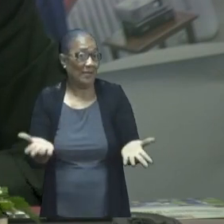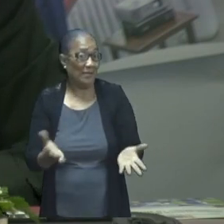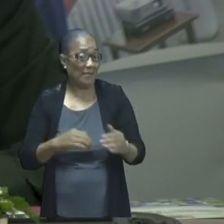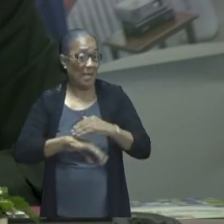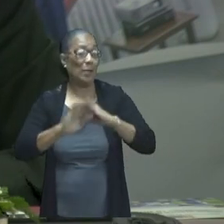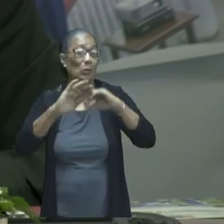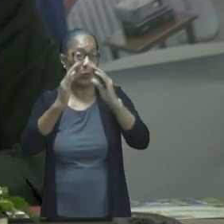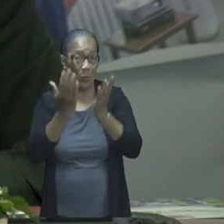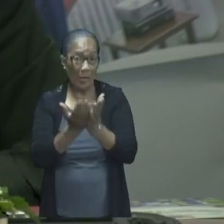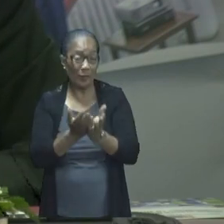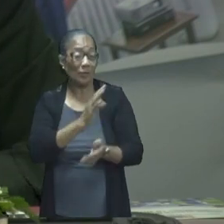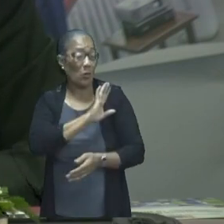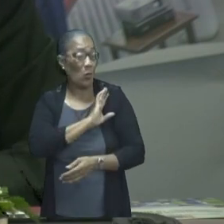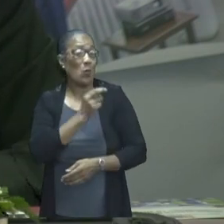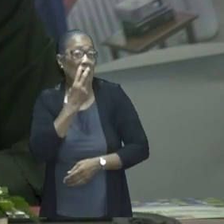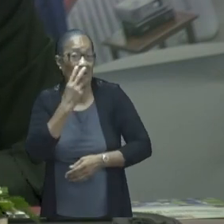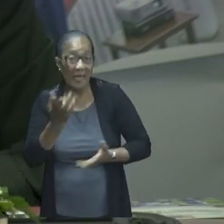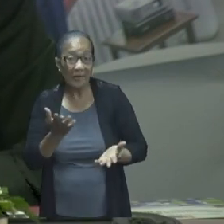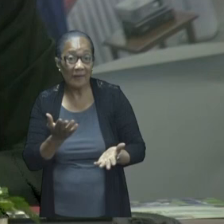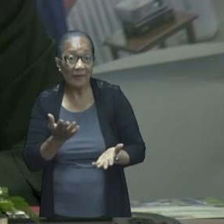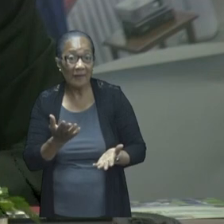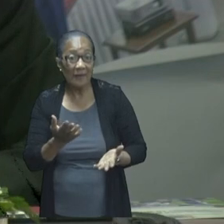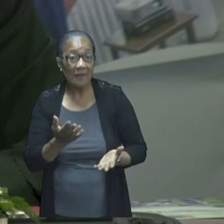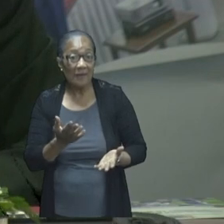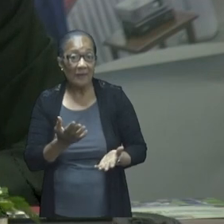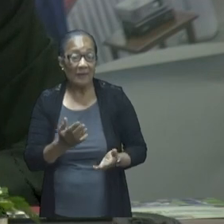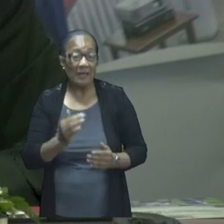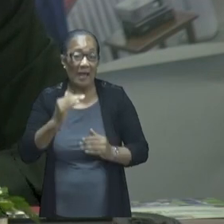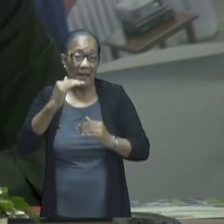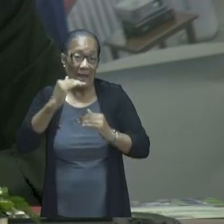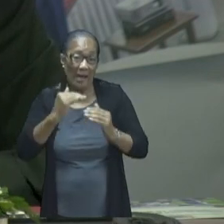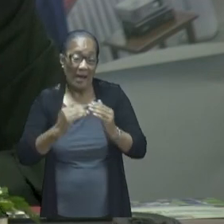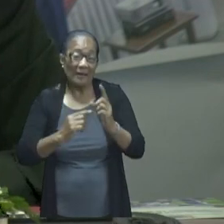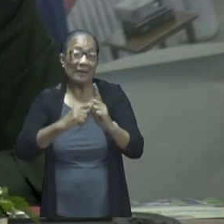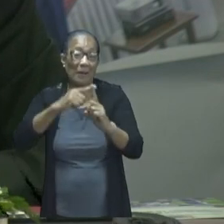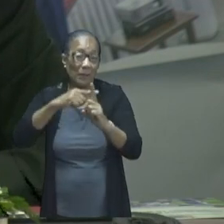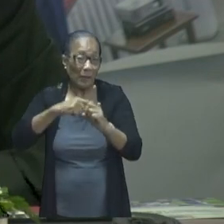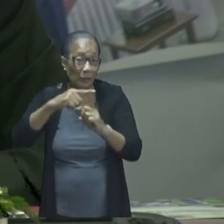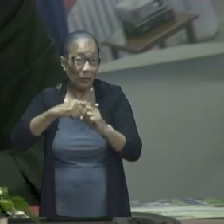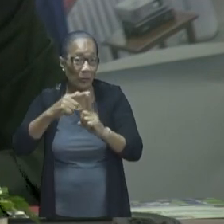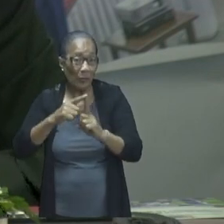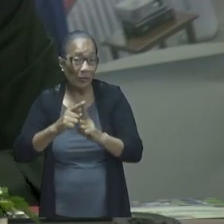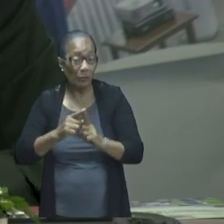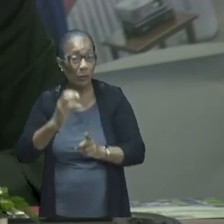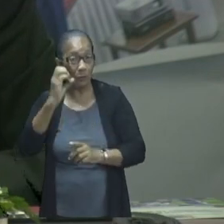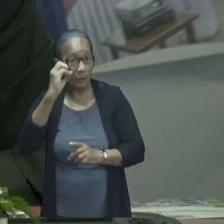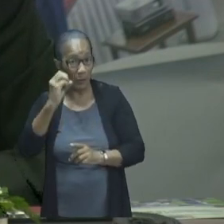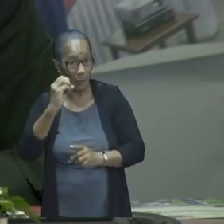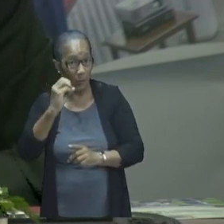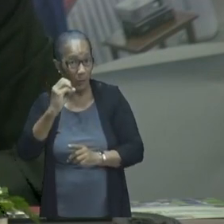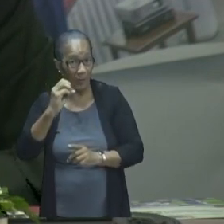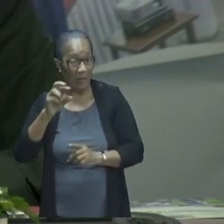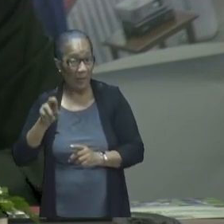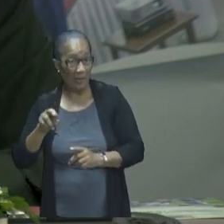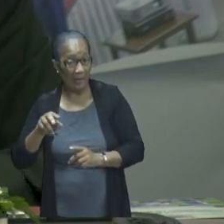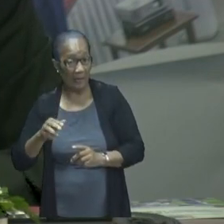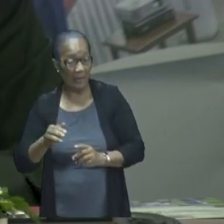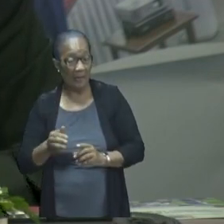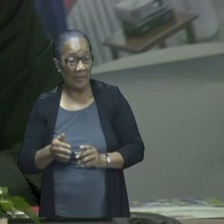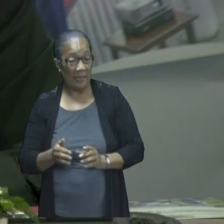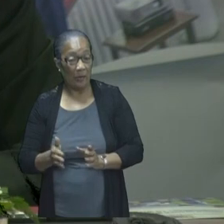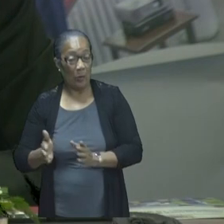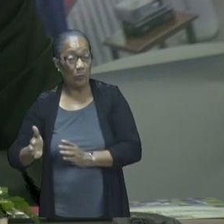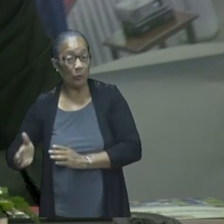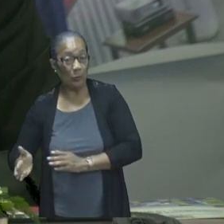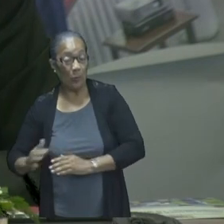wereld waar we ook kijken naar hele lage temperaturen van soms bij de 0 graden in ons buurland brazilië